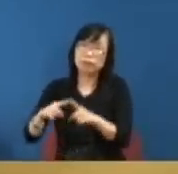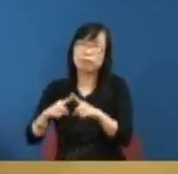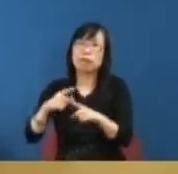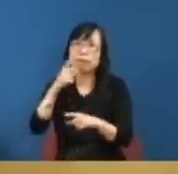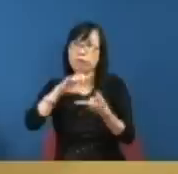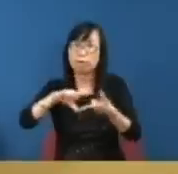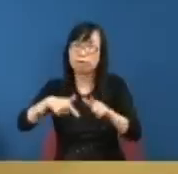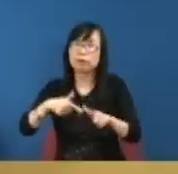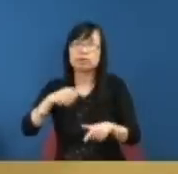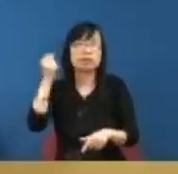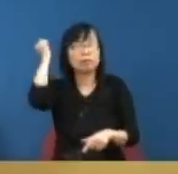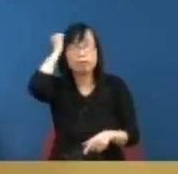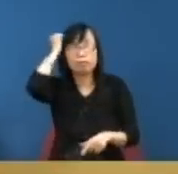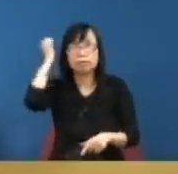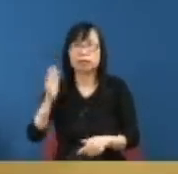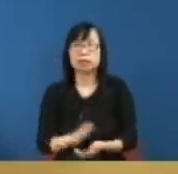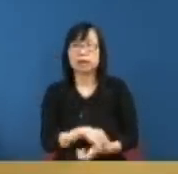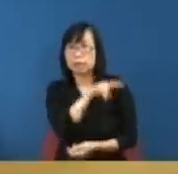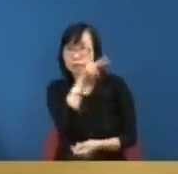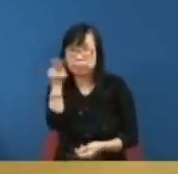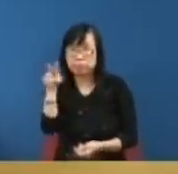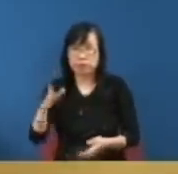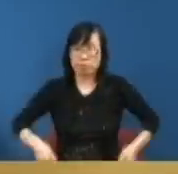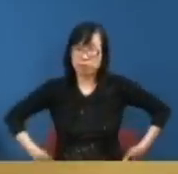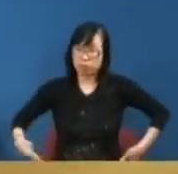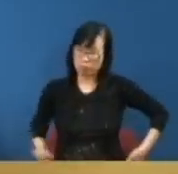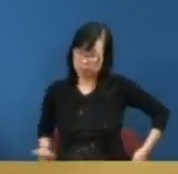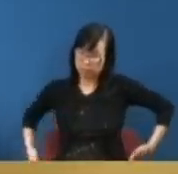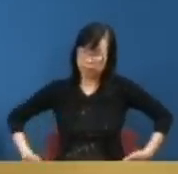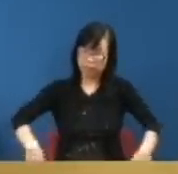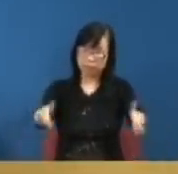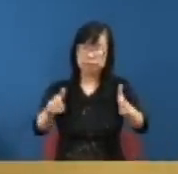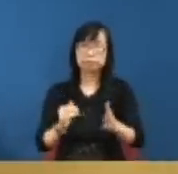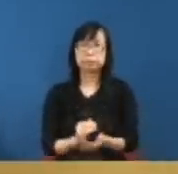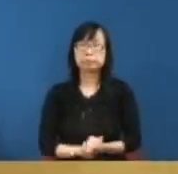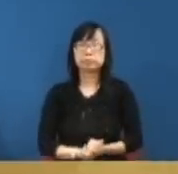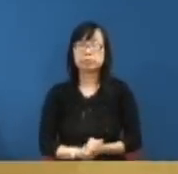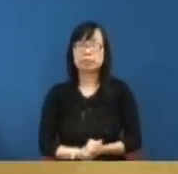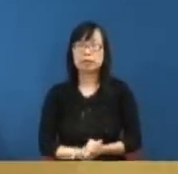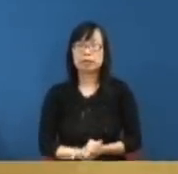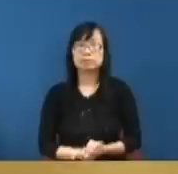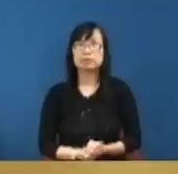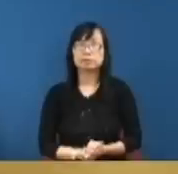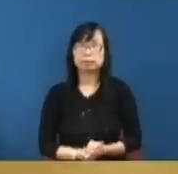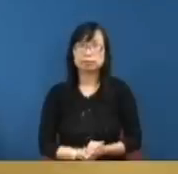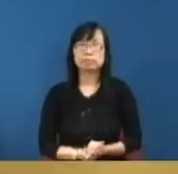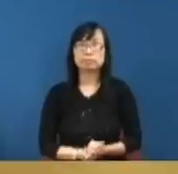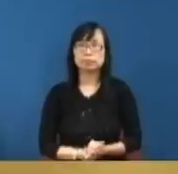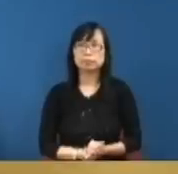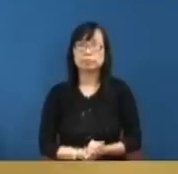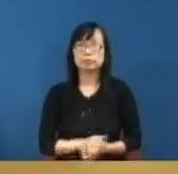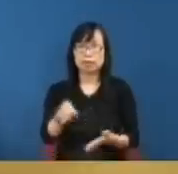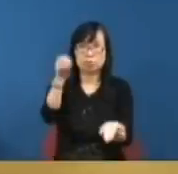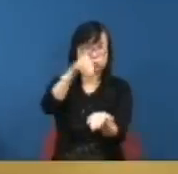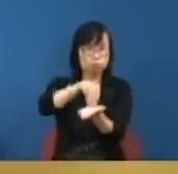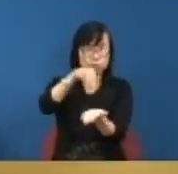更加難。咁所以我哋觀察呢個問題就話，華爾街嘅現象係出現咗一個決定